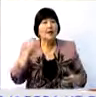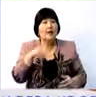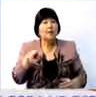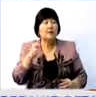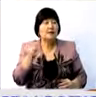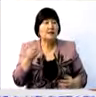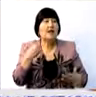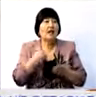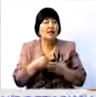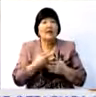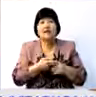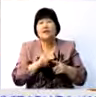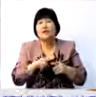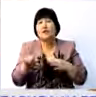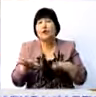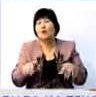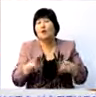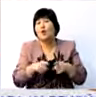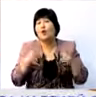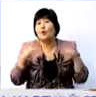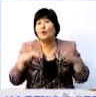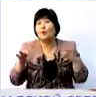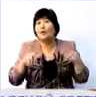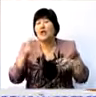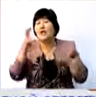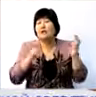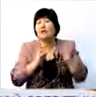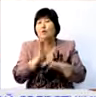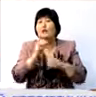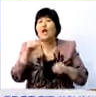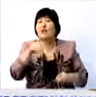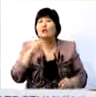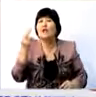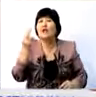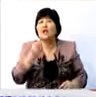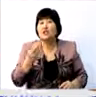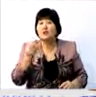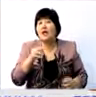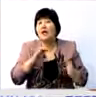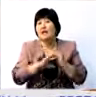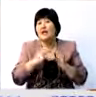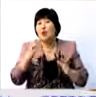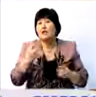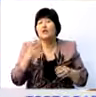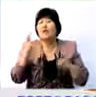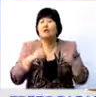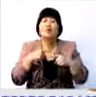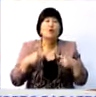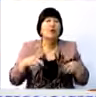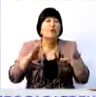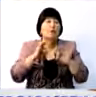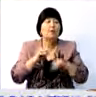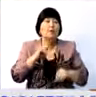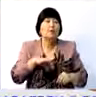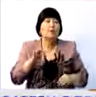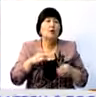тенге инвестиций. Среди его детищ такие крупные проекты, как завод по производству тампонажного цемента, стекольный завод и другие. Подробнее о